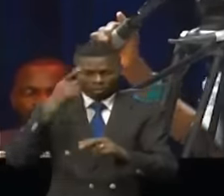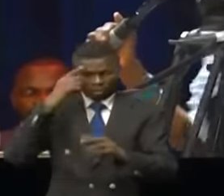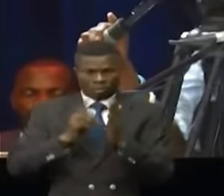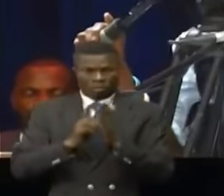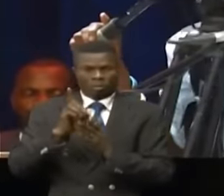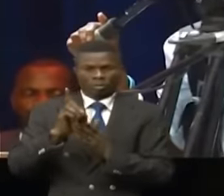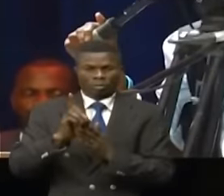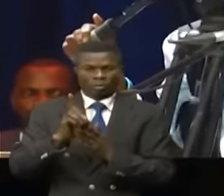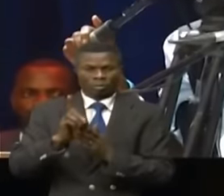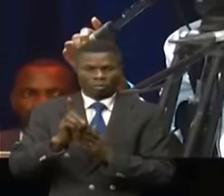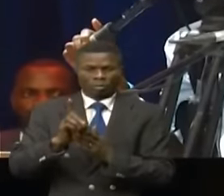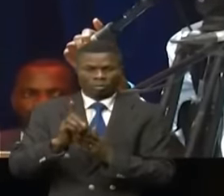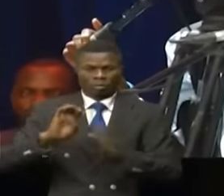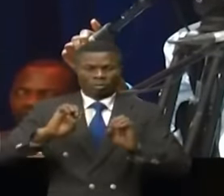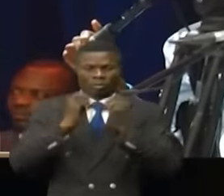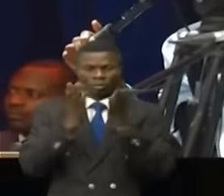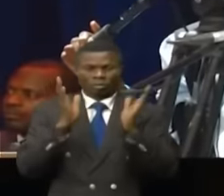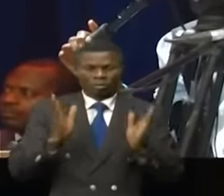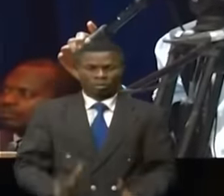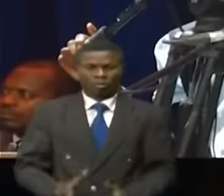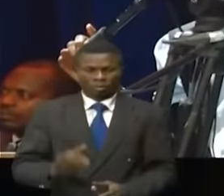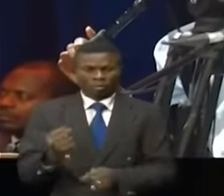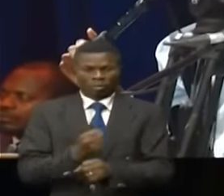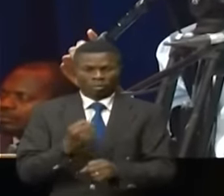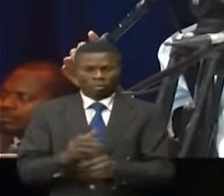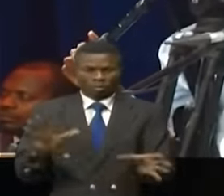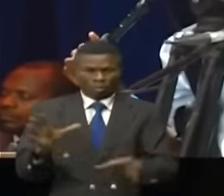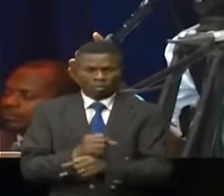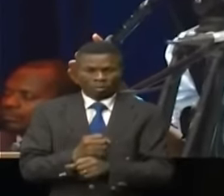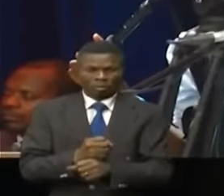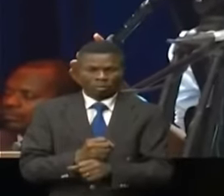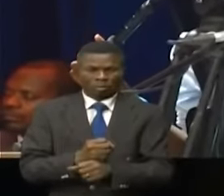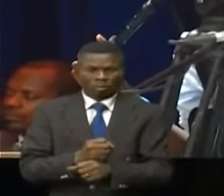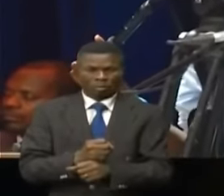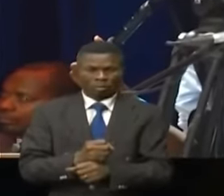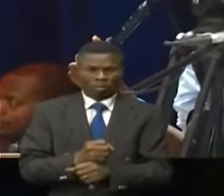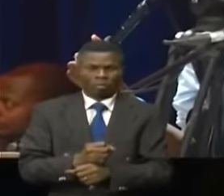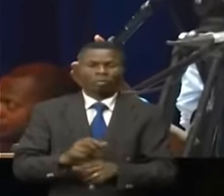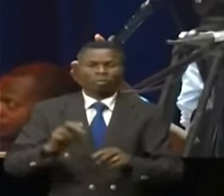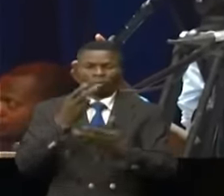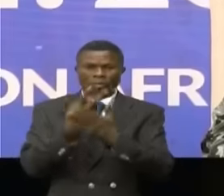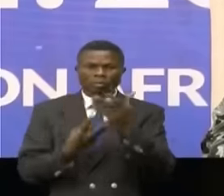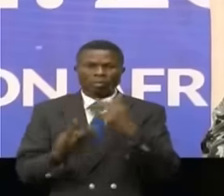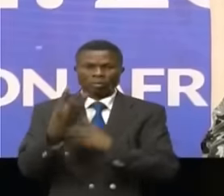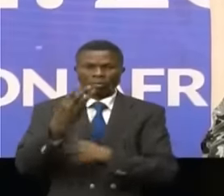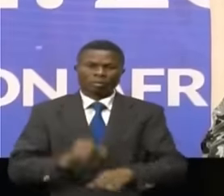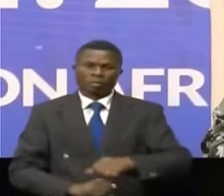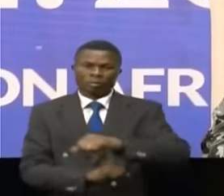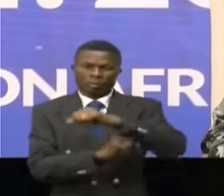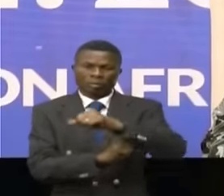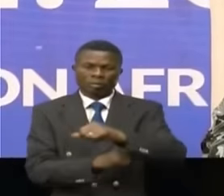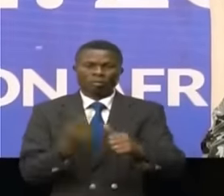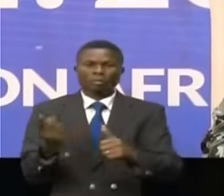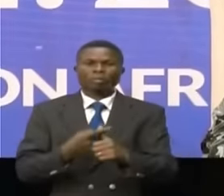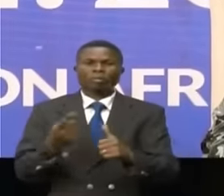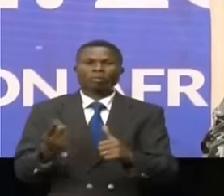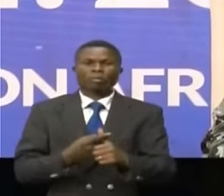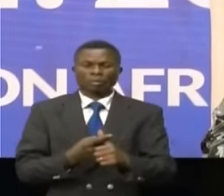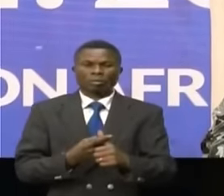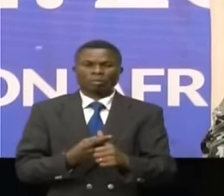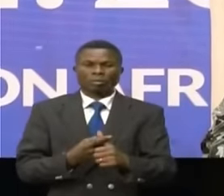développement de l'entrepreneuriat qui se résume en une trilogie d'appui, à savoir